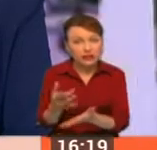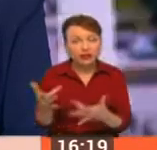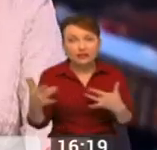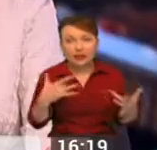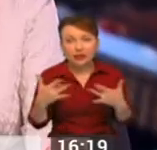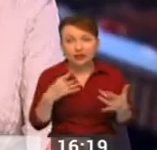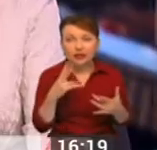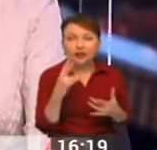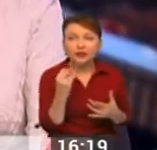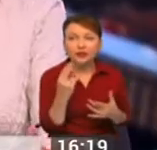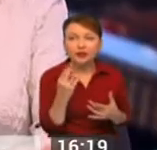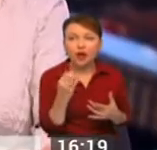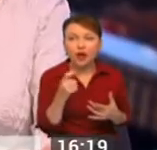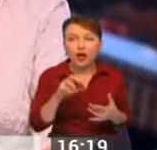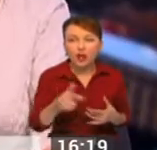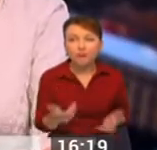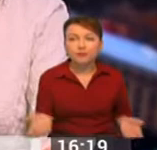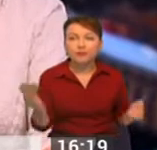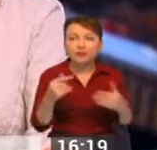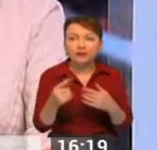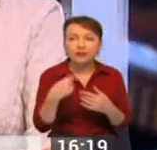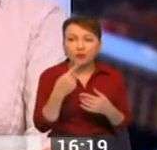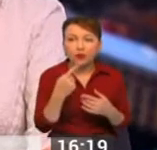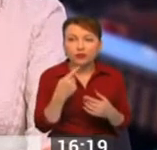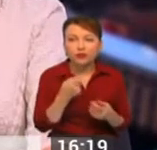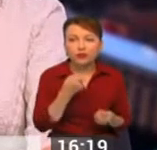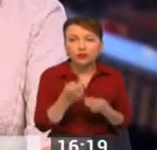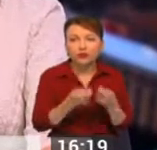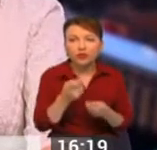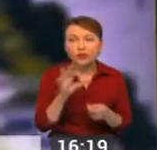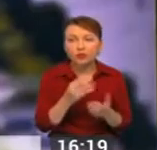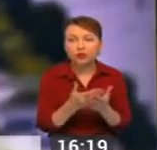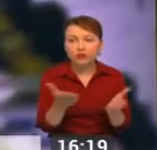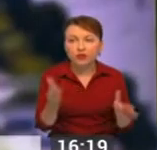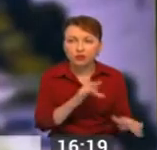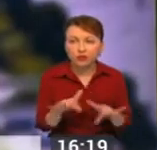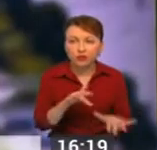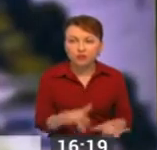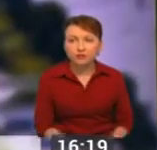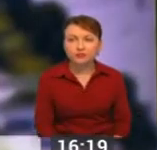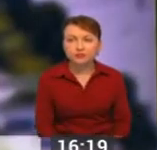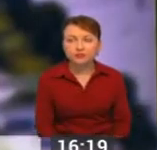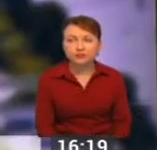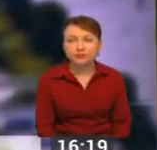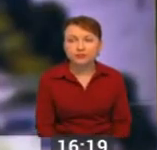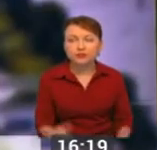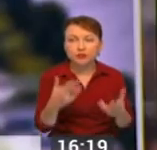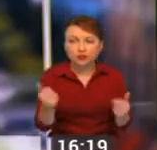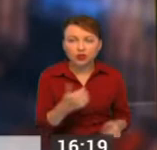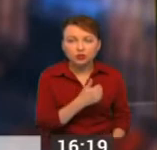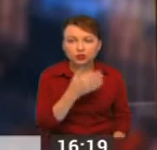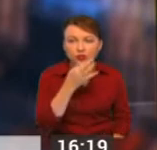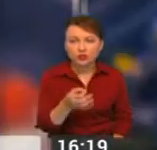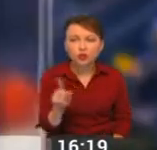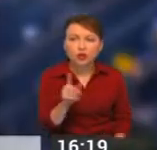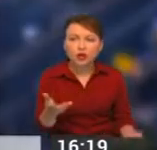театр «Нікаель». Давайте поговоримо детально саме про вашу діяльність, пані Олена. Да, я хочу сказать о том,